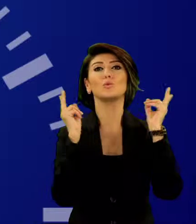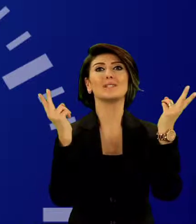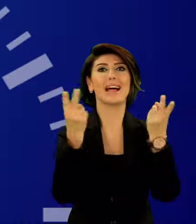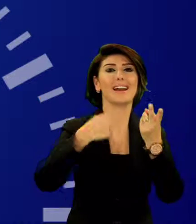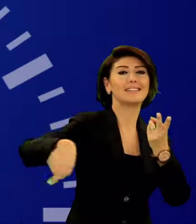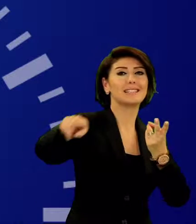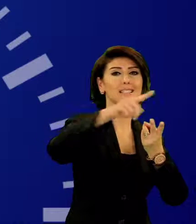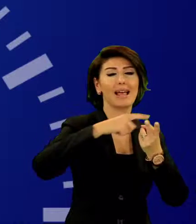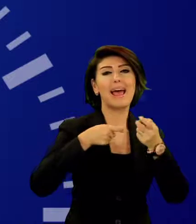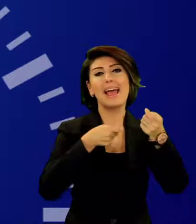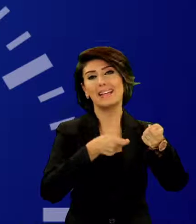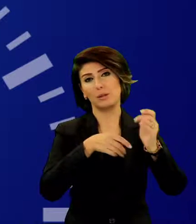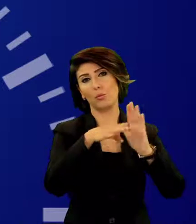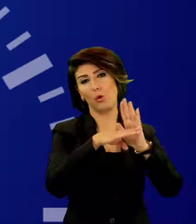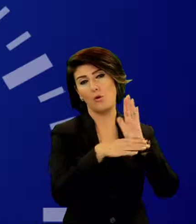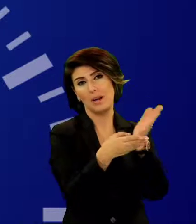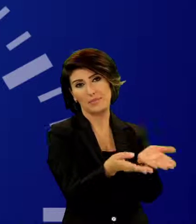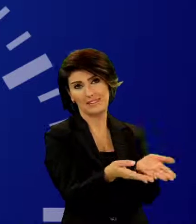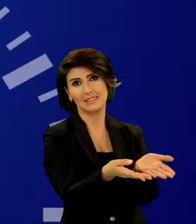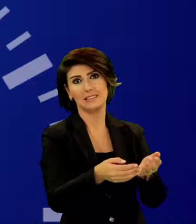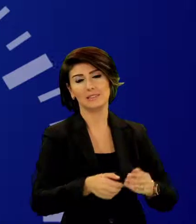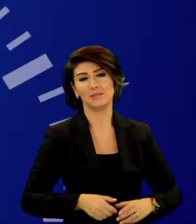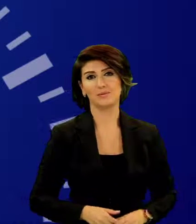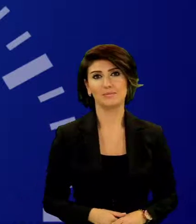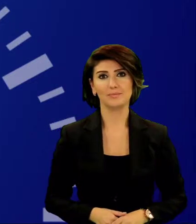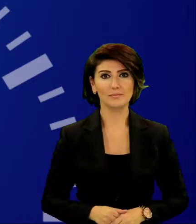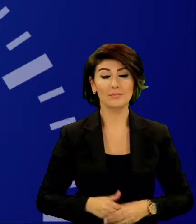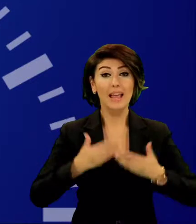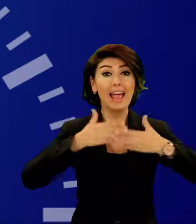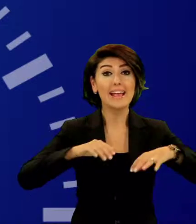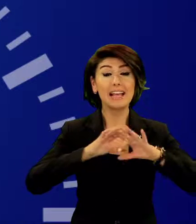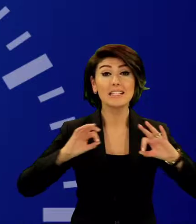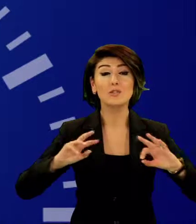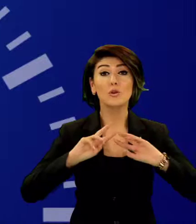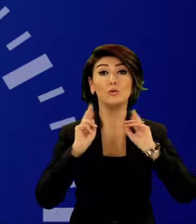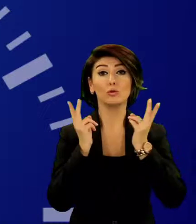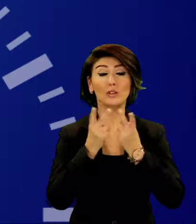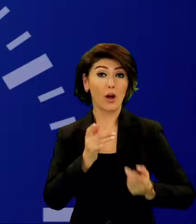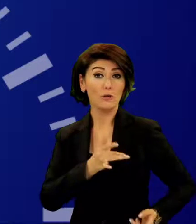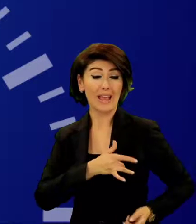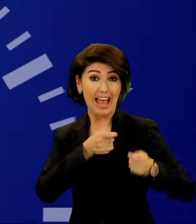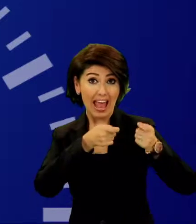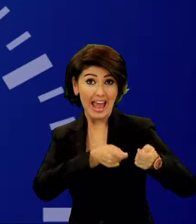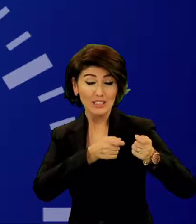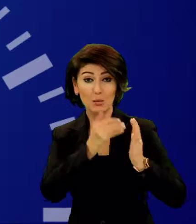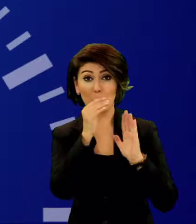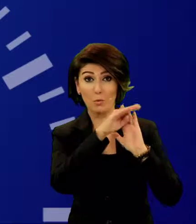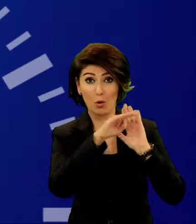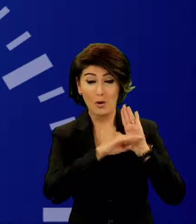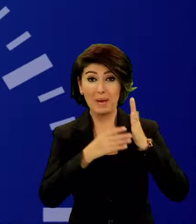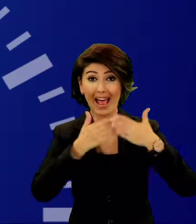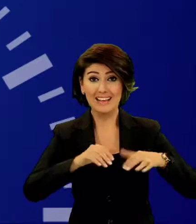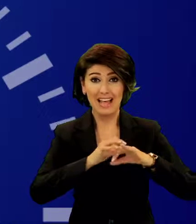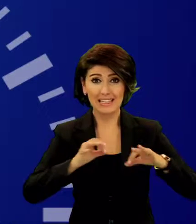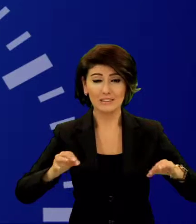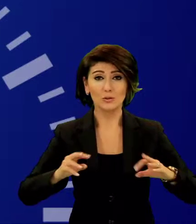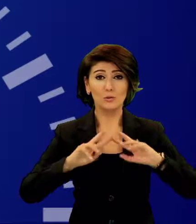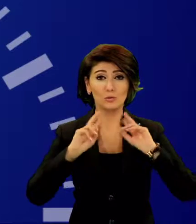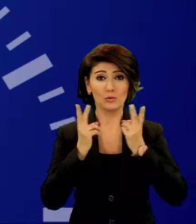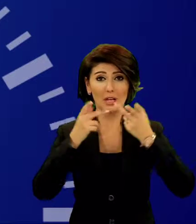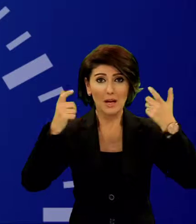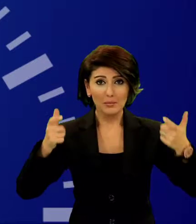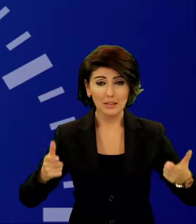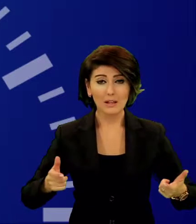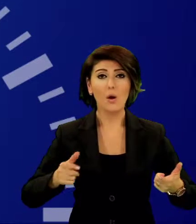uluslararası eğitim programıdır engelsiz dünya gönüllüsü eğitim programı engelsiz düny